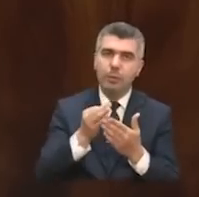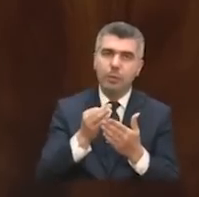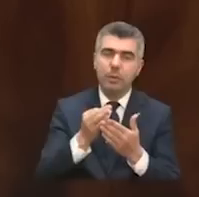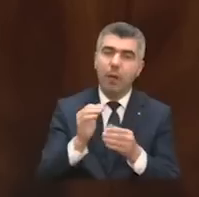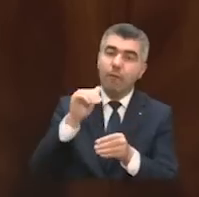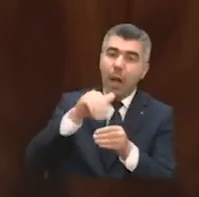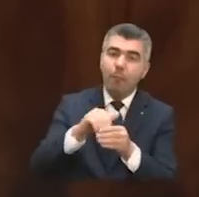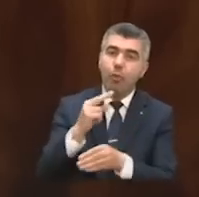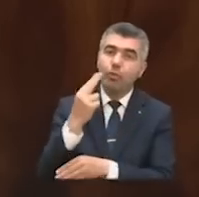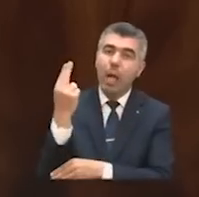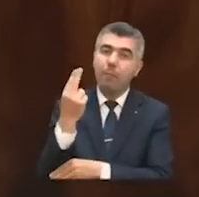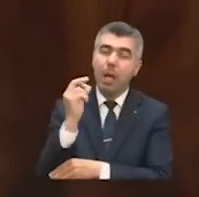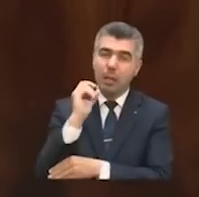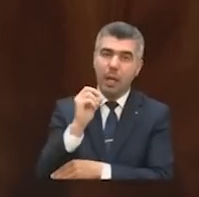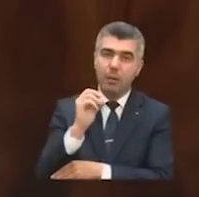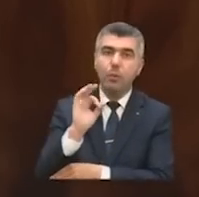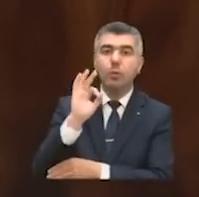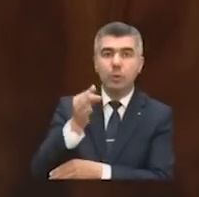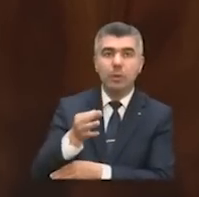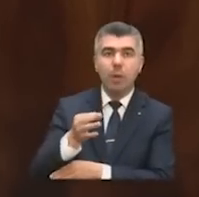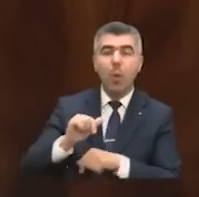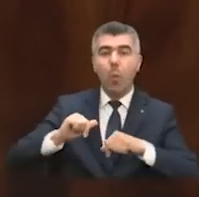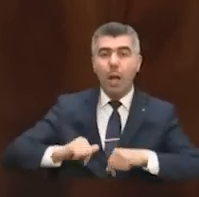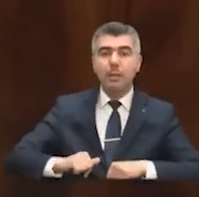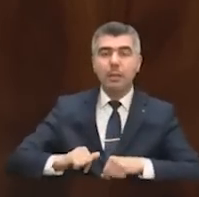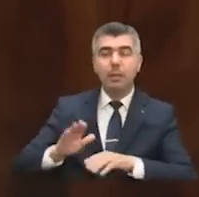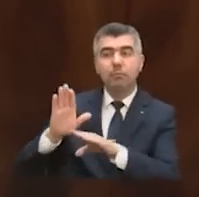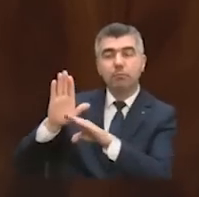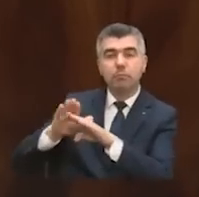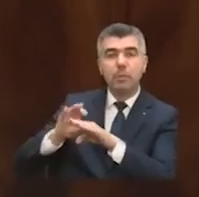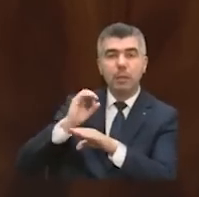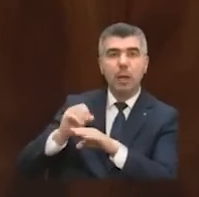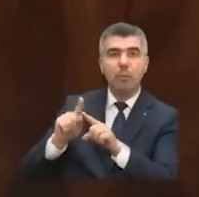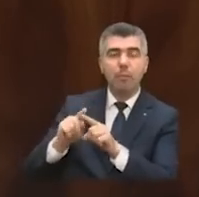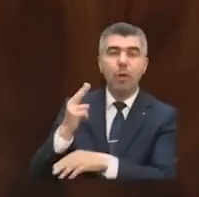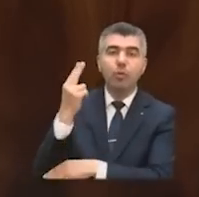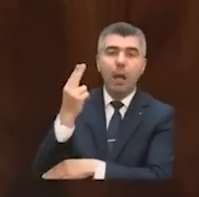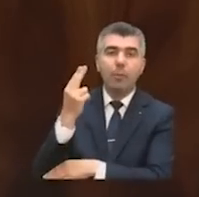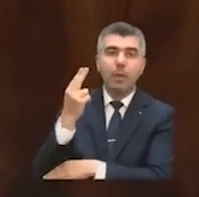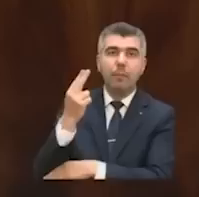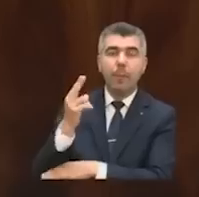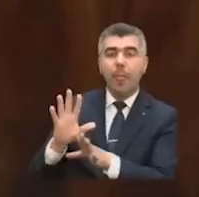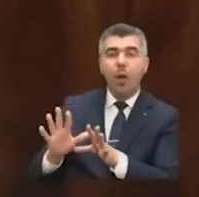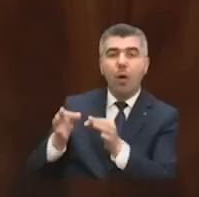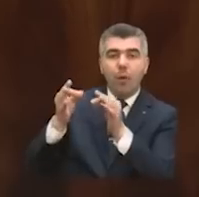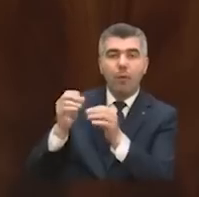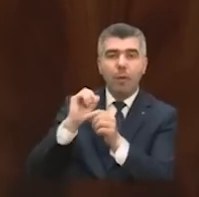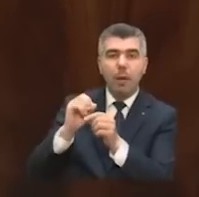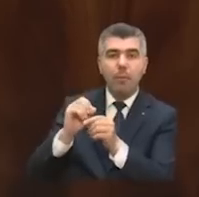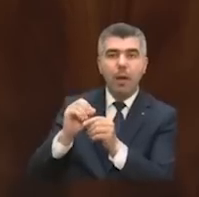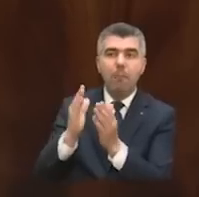داخل الجامعه مطلوب السيد الوزير كيطلب من الجامعات باش على الاقل كل جامعه توجد ليه دو زيكول